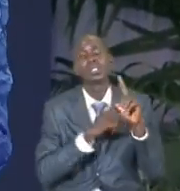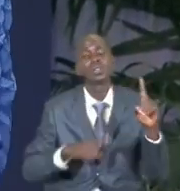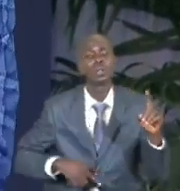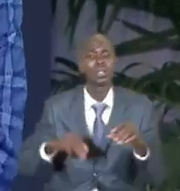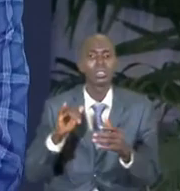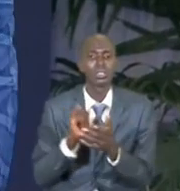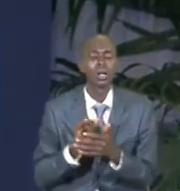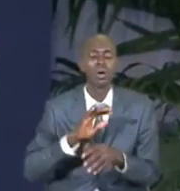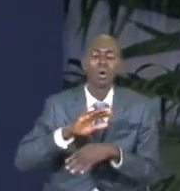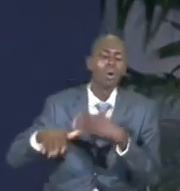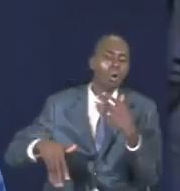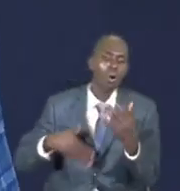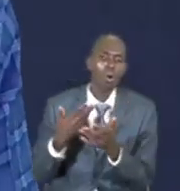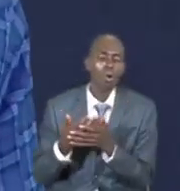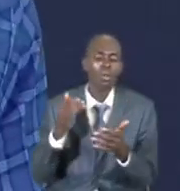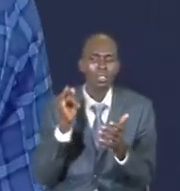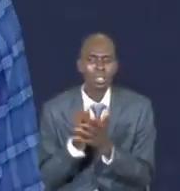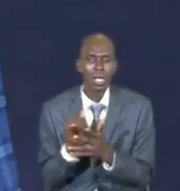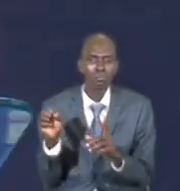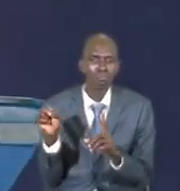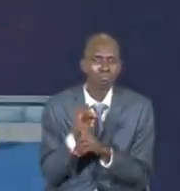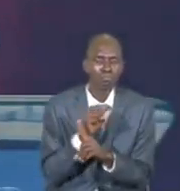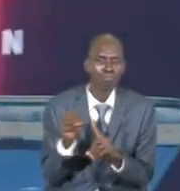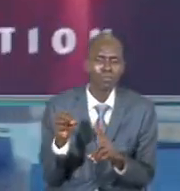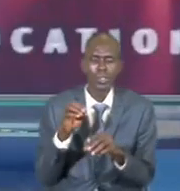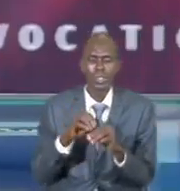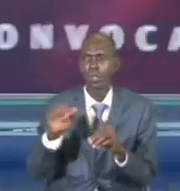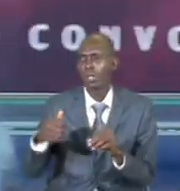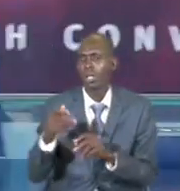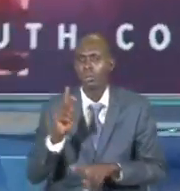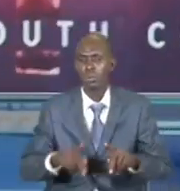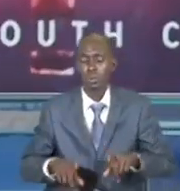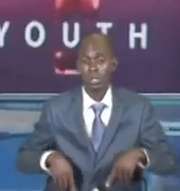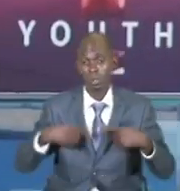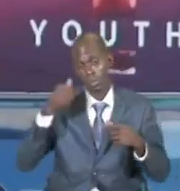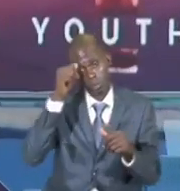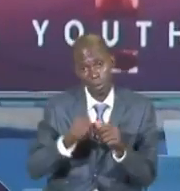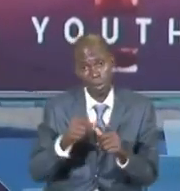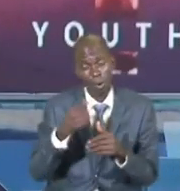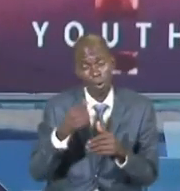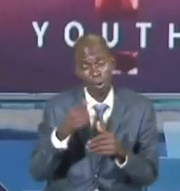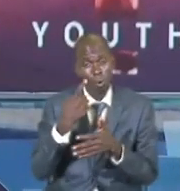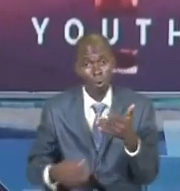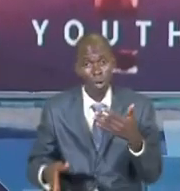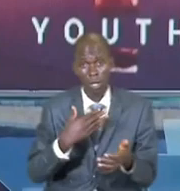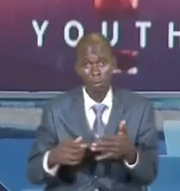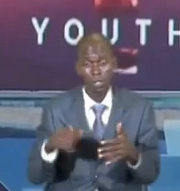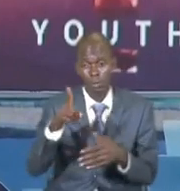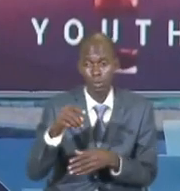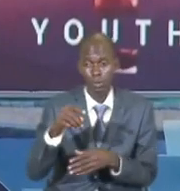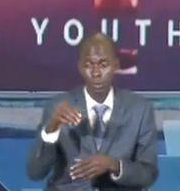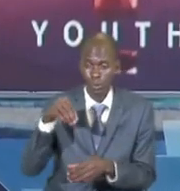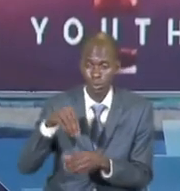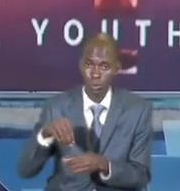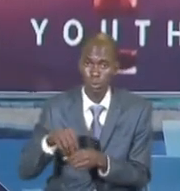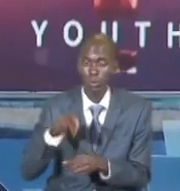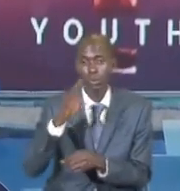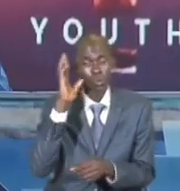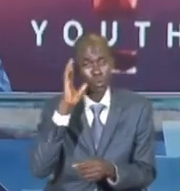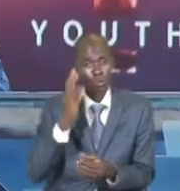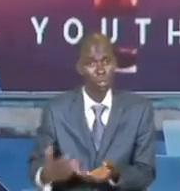ọzọ. Na ndị mmadụ na-asị, ihe kụrụ ka ị ga-aghọrọ. Mana Chineke sị, Pọl,